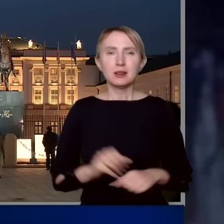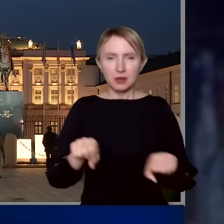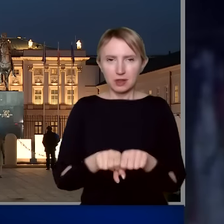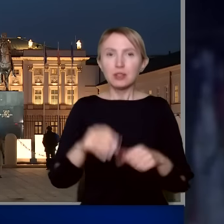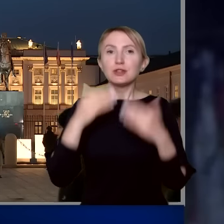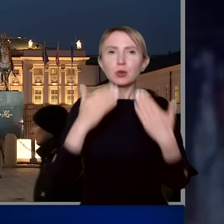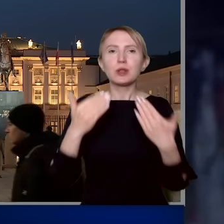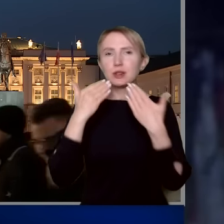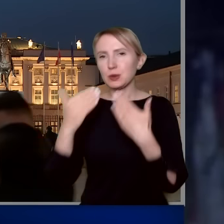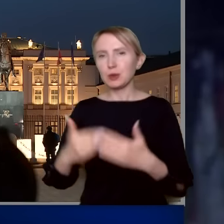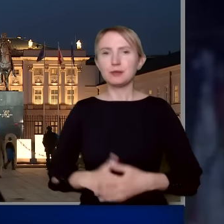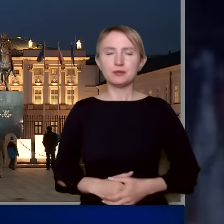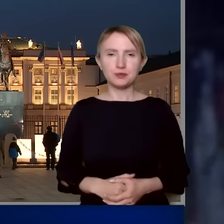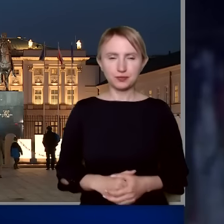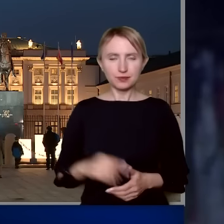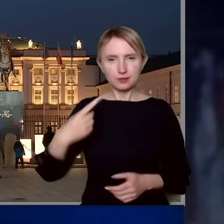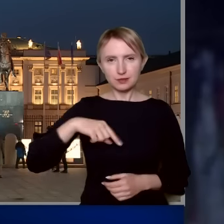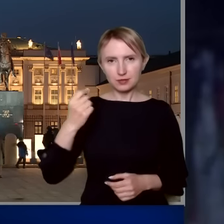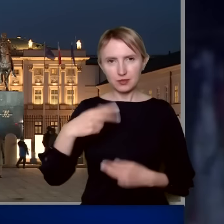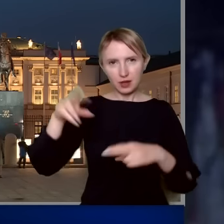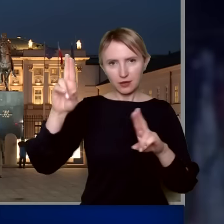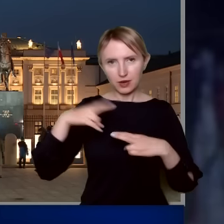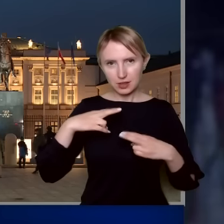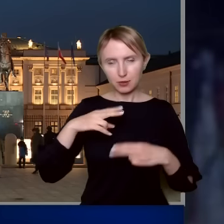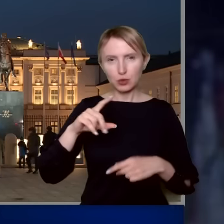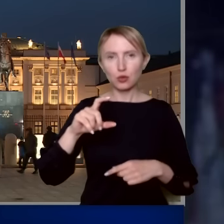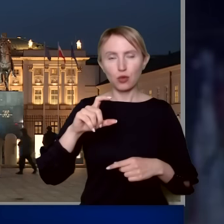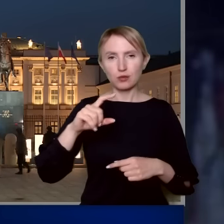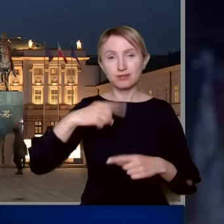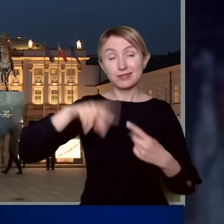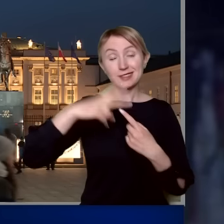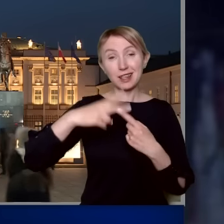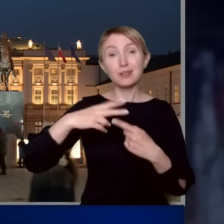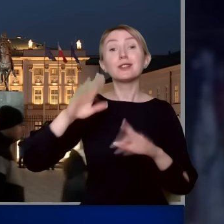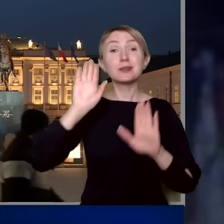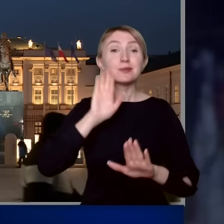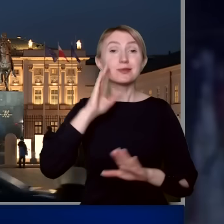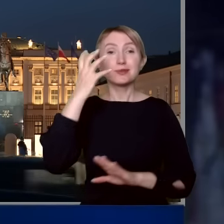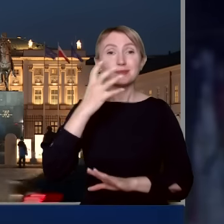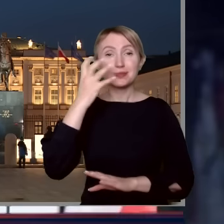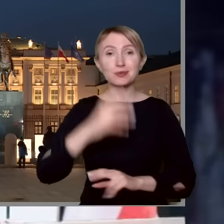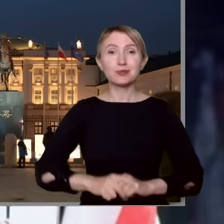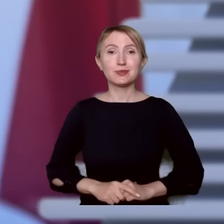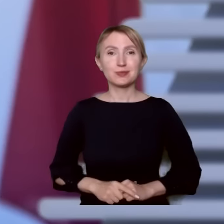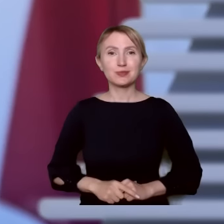kłaniam się państwu. A my za chwilę wracamy do naszego studia, tak więc zostańcie państwo z telewizją Republika.